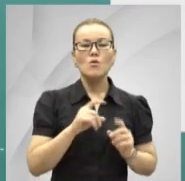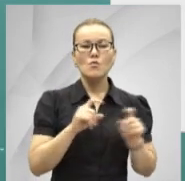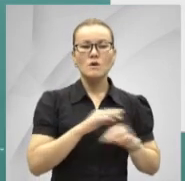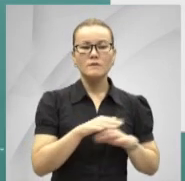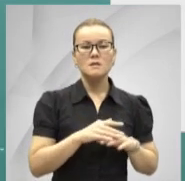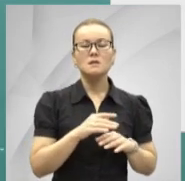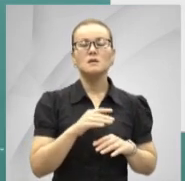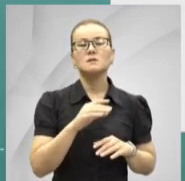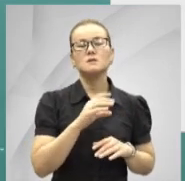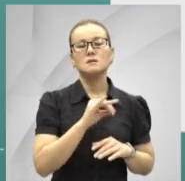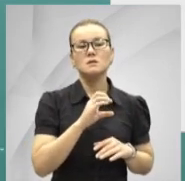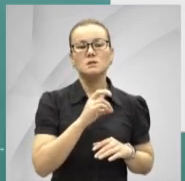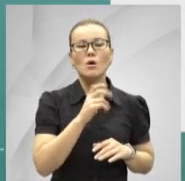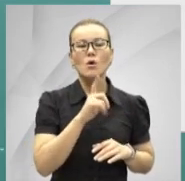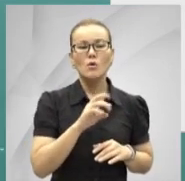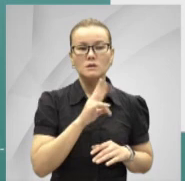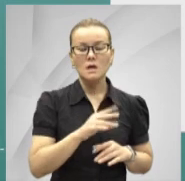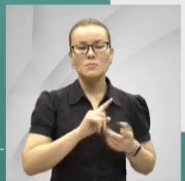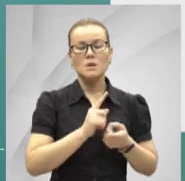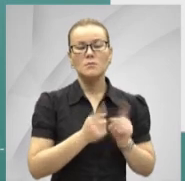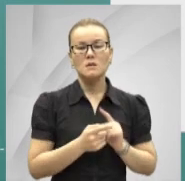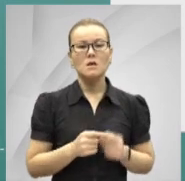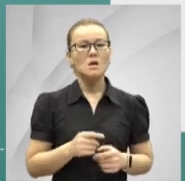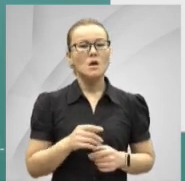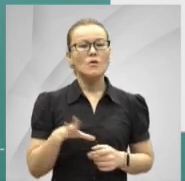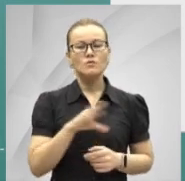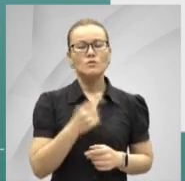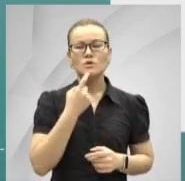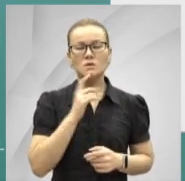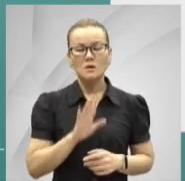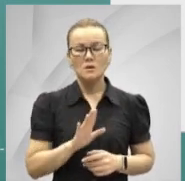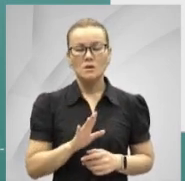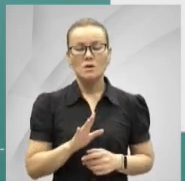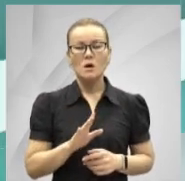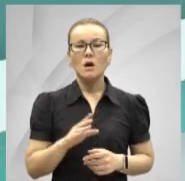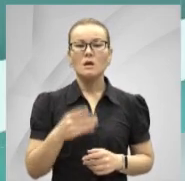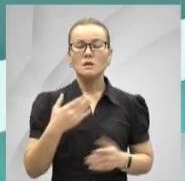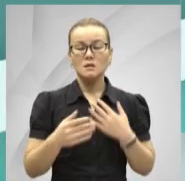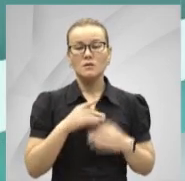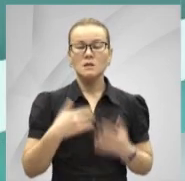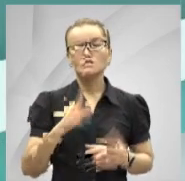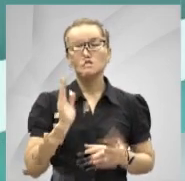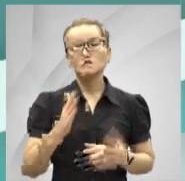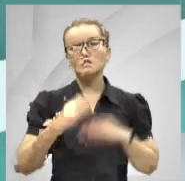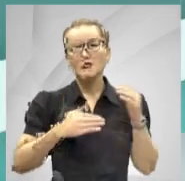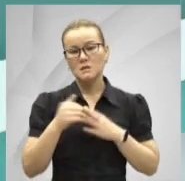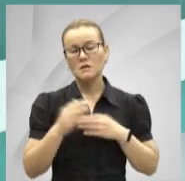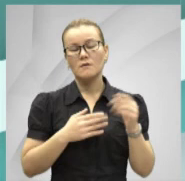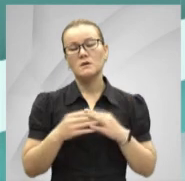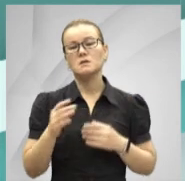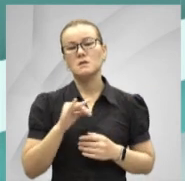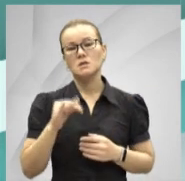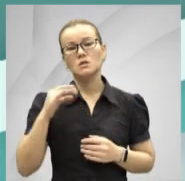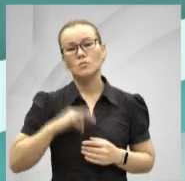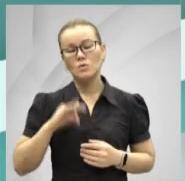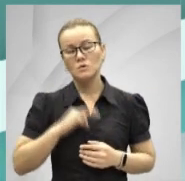На самом деле все не так сложно, если вы отработаете этот алгоритм и научитесь его применять на